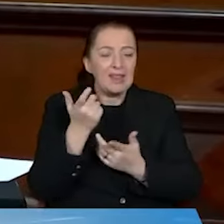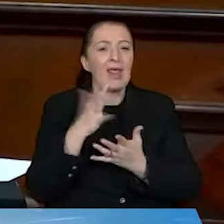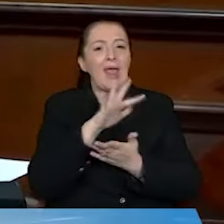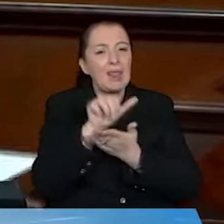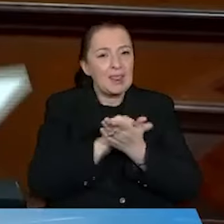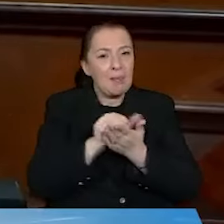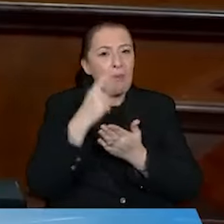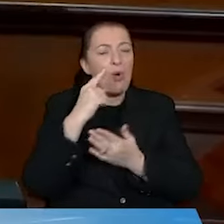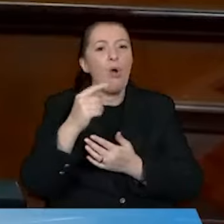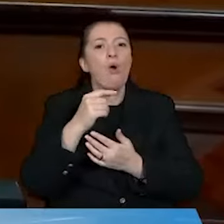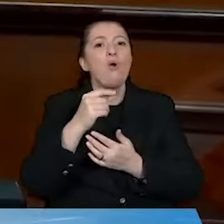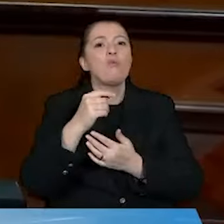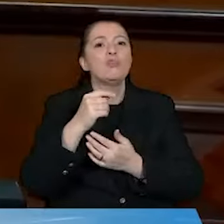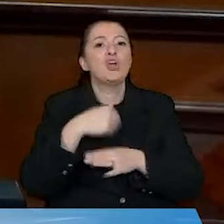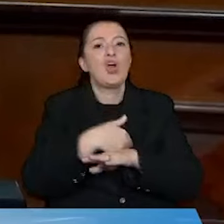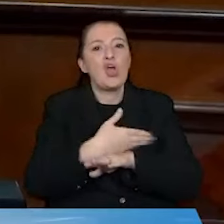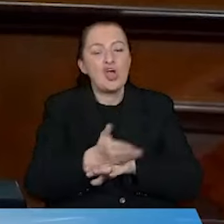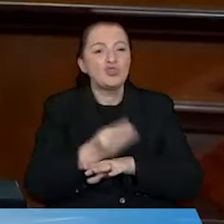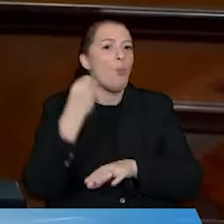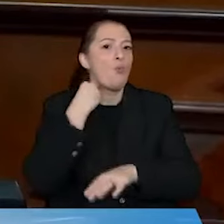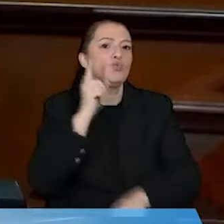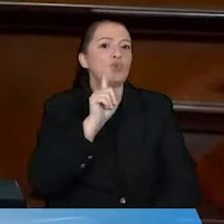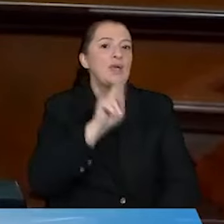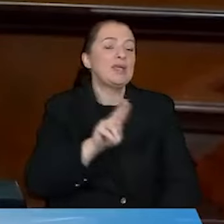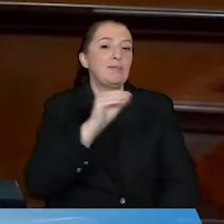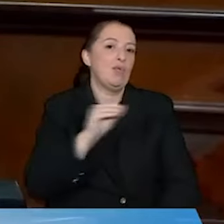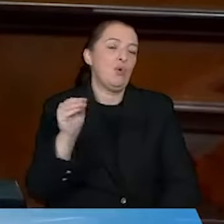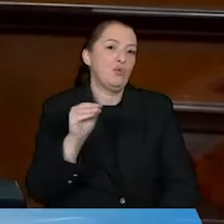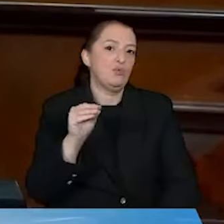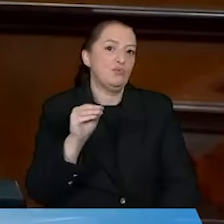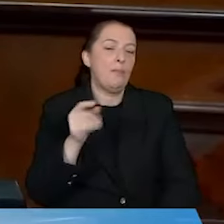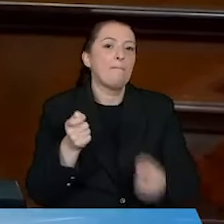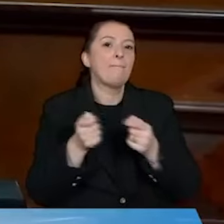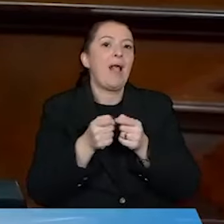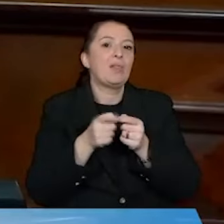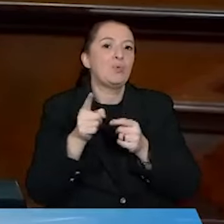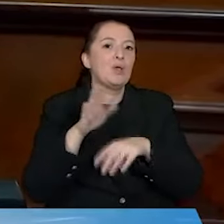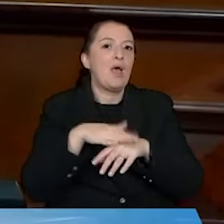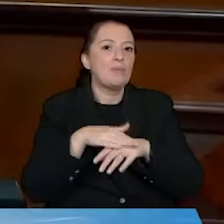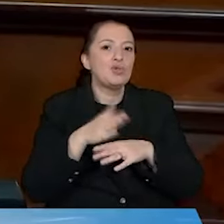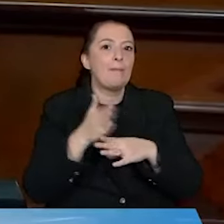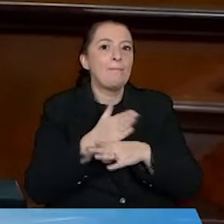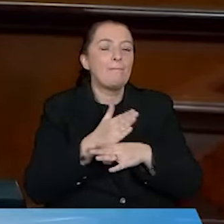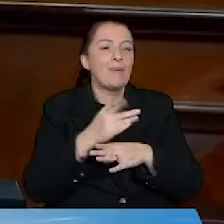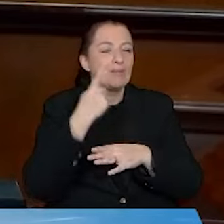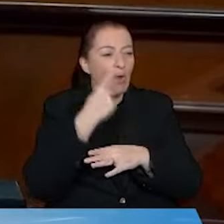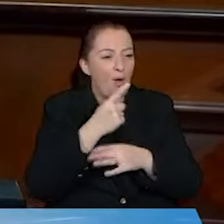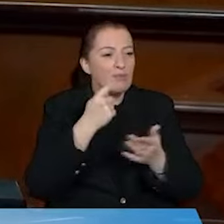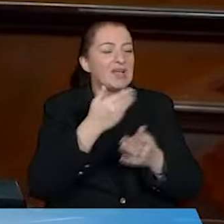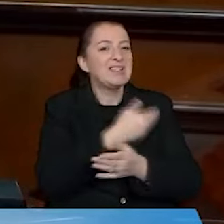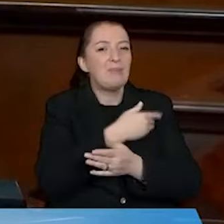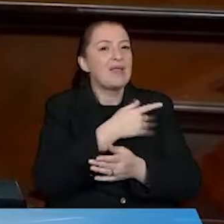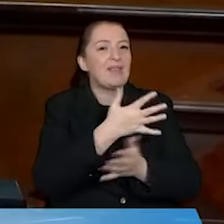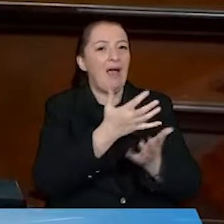tamamına yakına gecikmiş 117 milyon lira borç. Bakın, Beltur'un yapmış olduğu ham madde alım firmaları, hizmet alım firmalarına